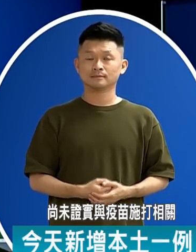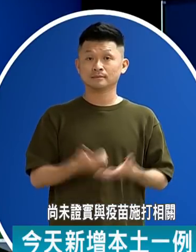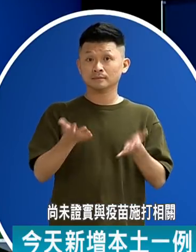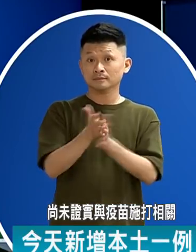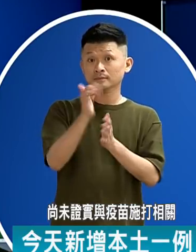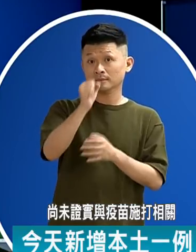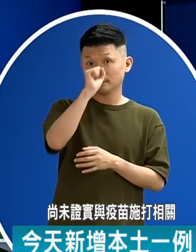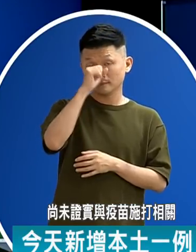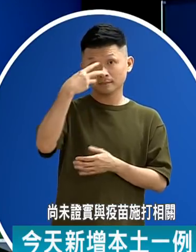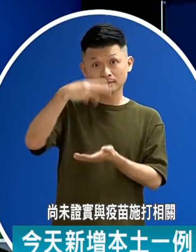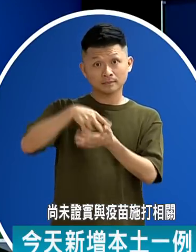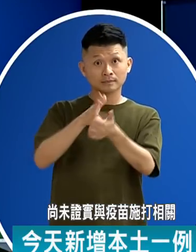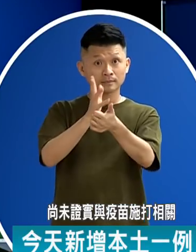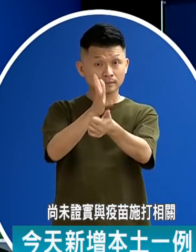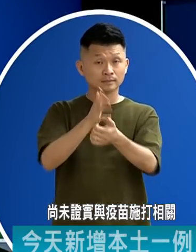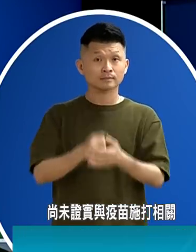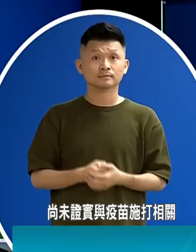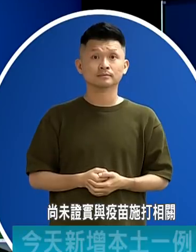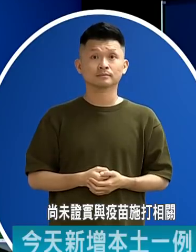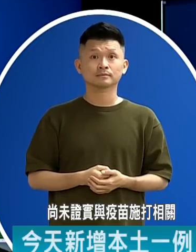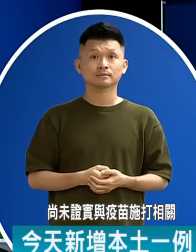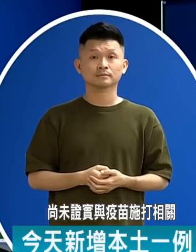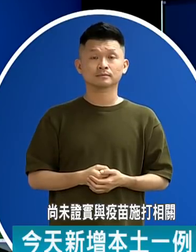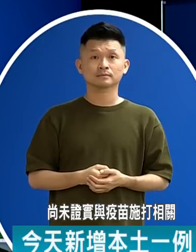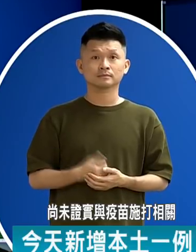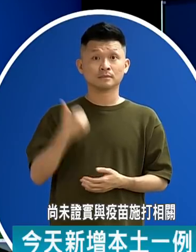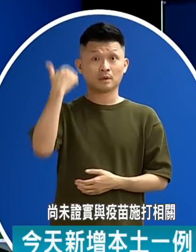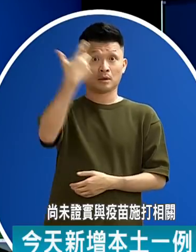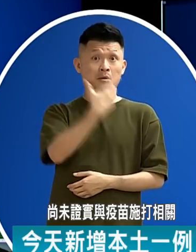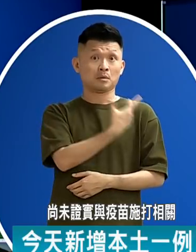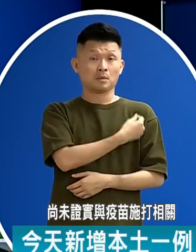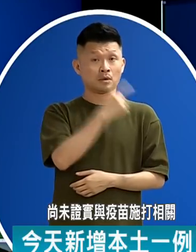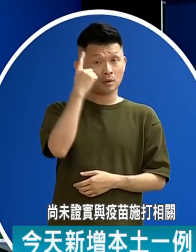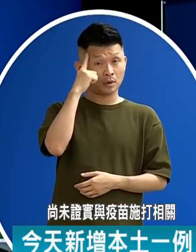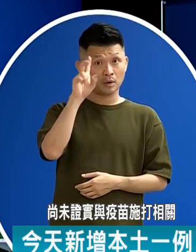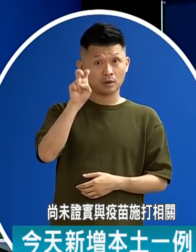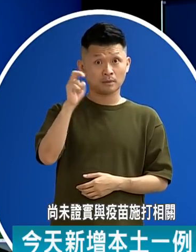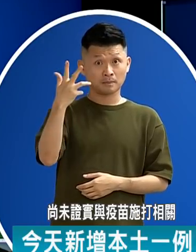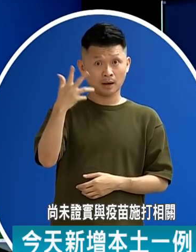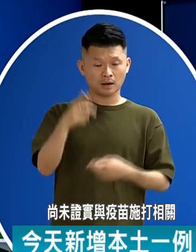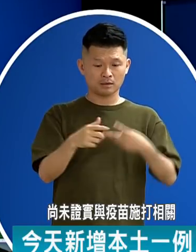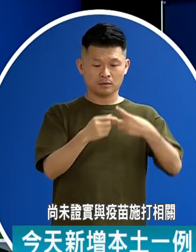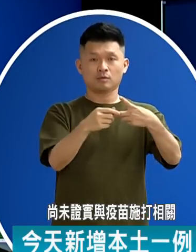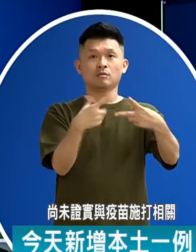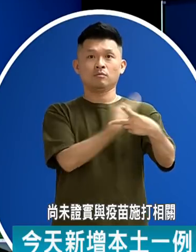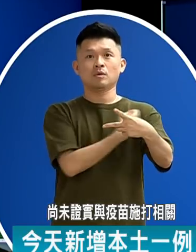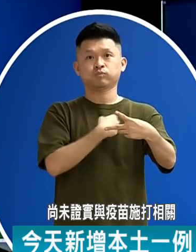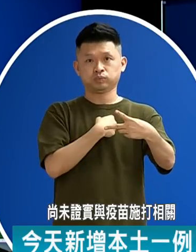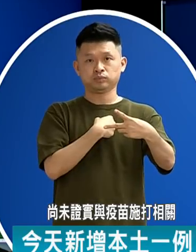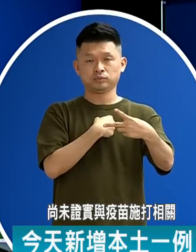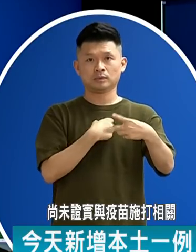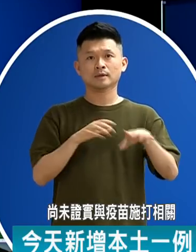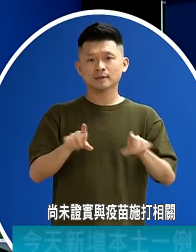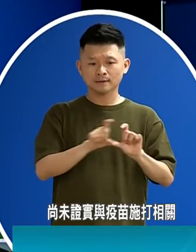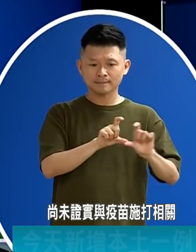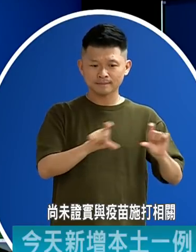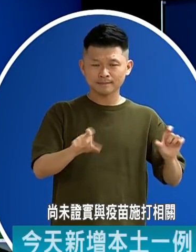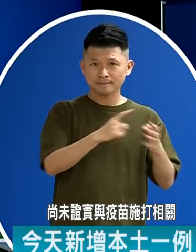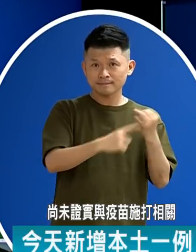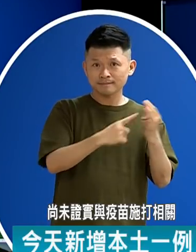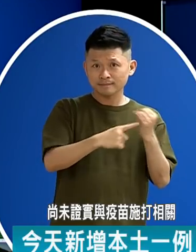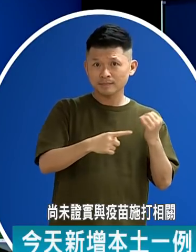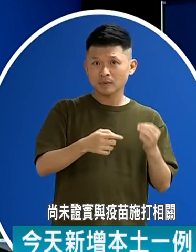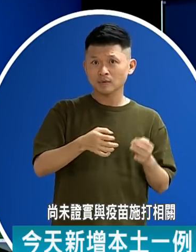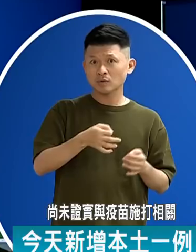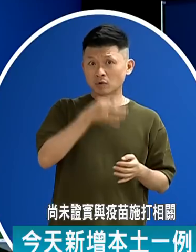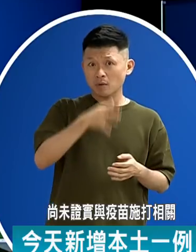部长好，三立，想问一下，就是说那个高端28天后要打第二剂嘛？那目前的剂量来说的话，足够我们